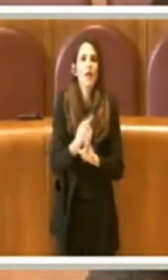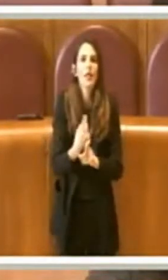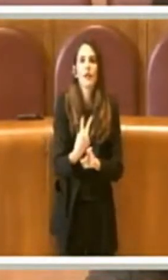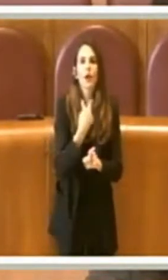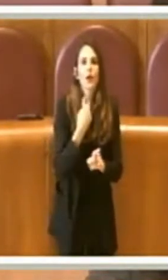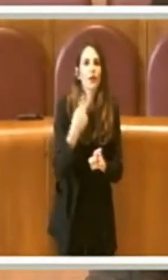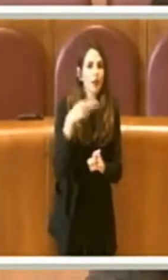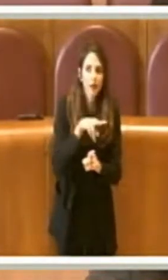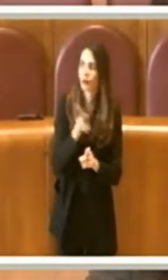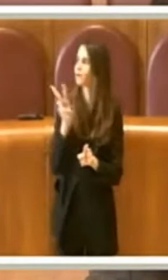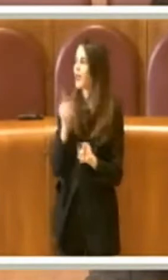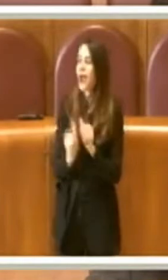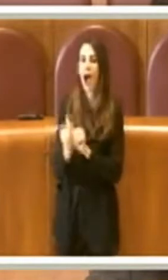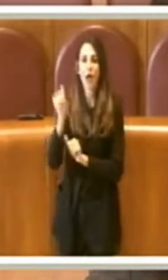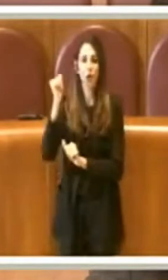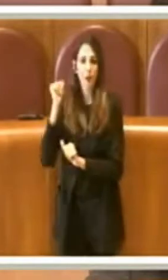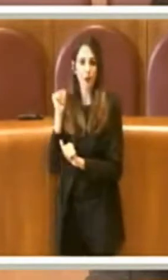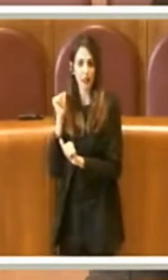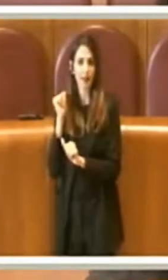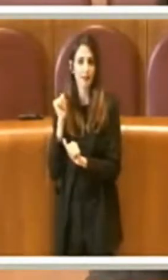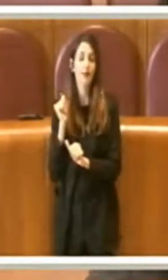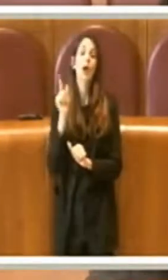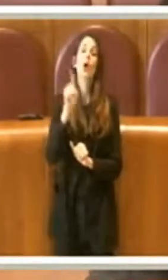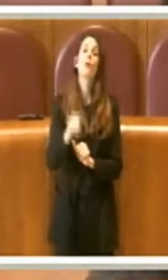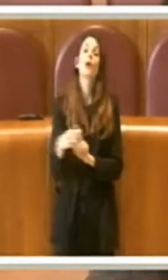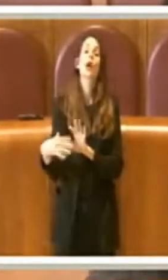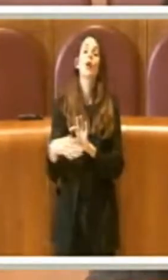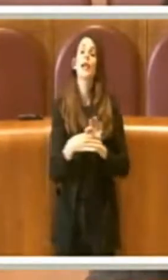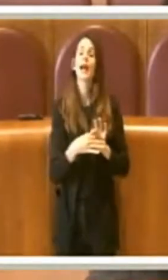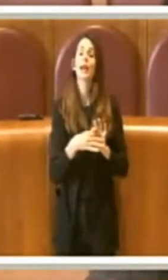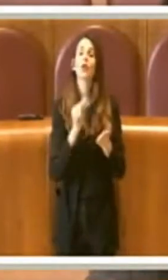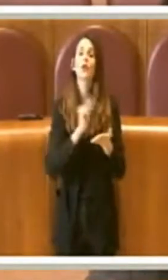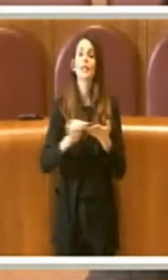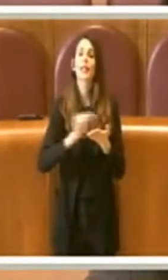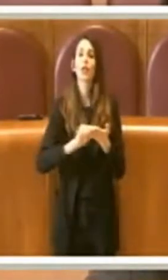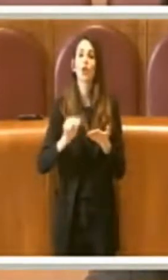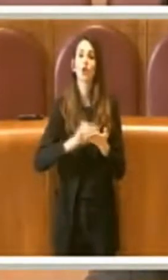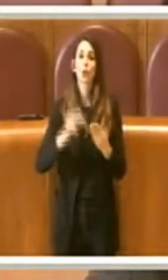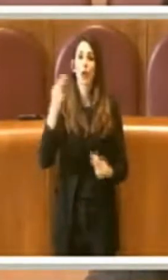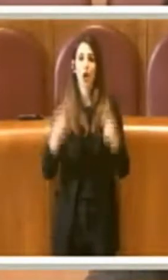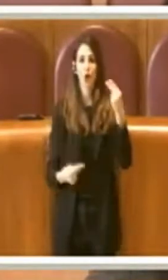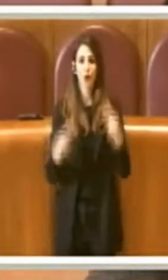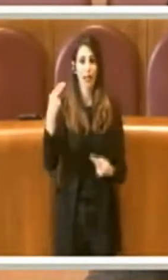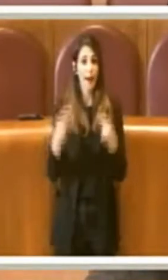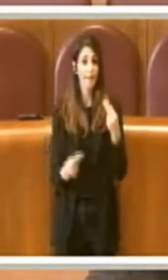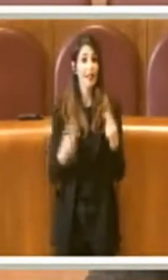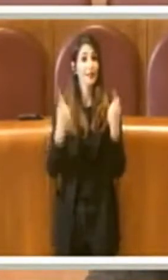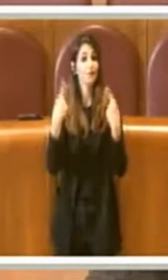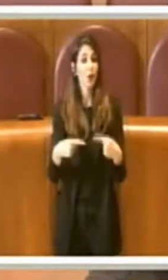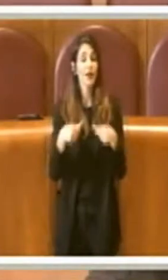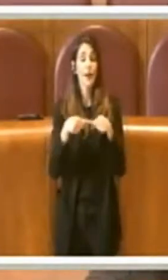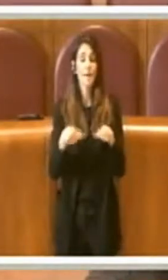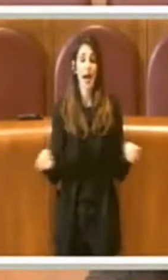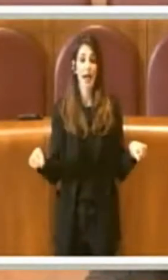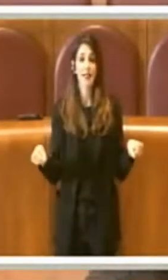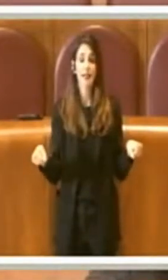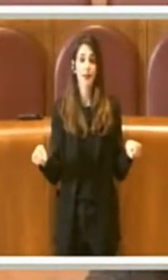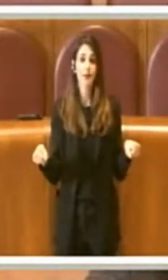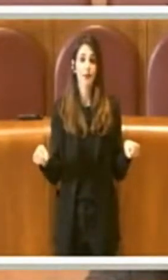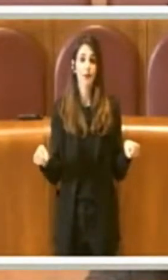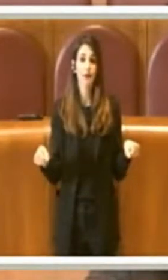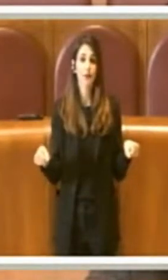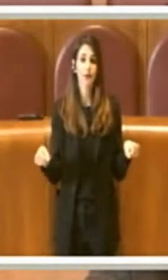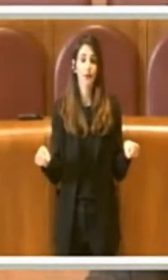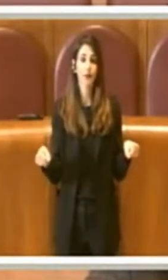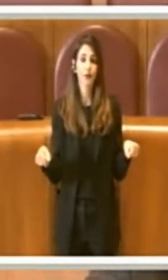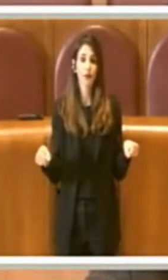scritture contabili, lo sanno, diciamo, queste sono proprio le basi. Quindi